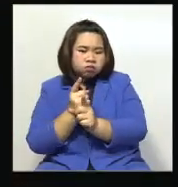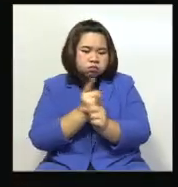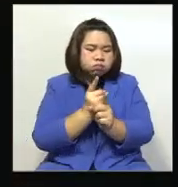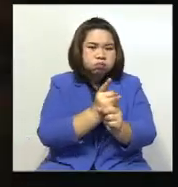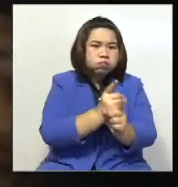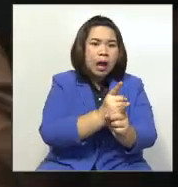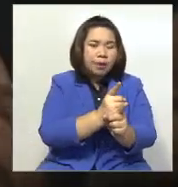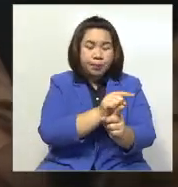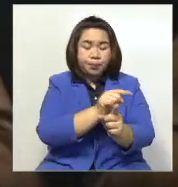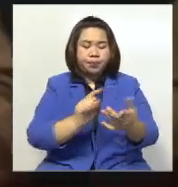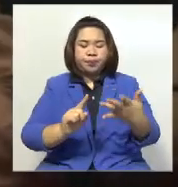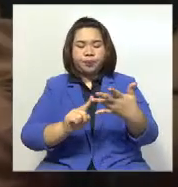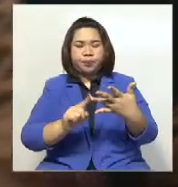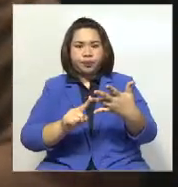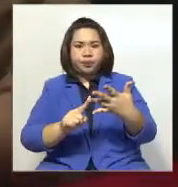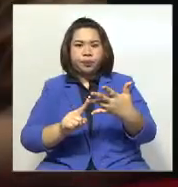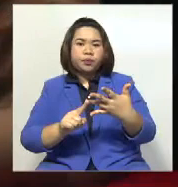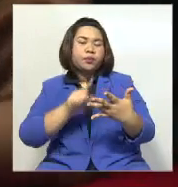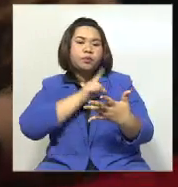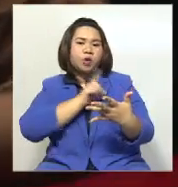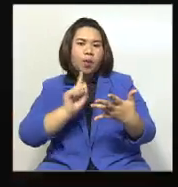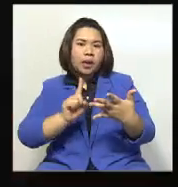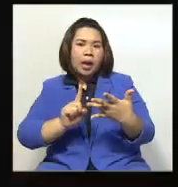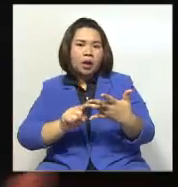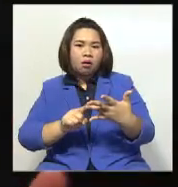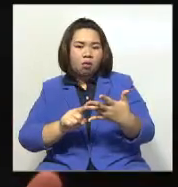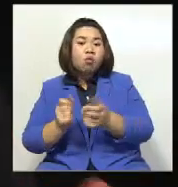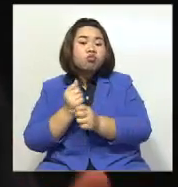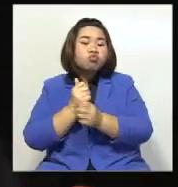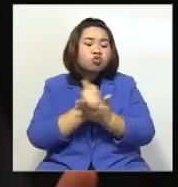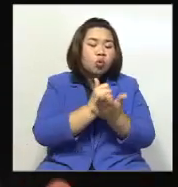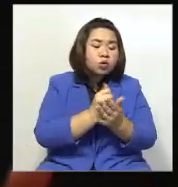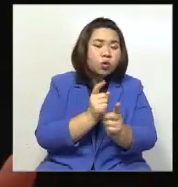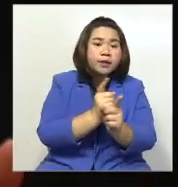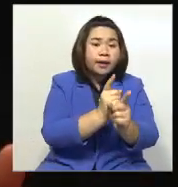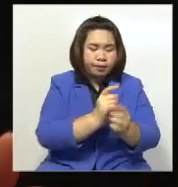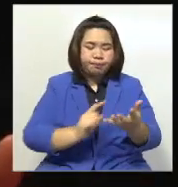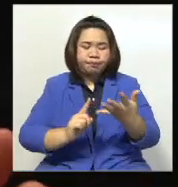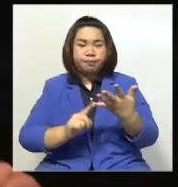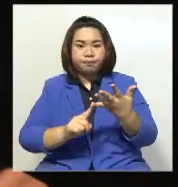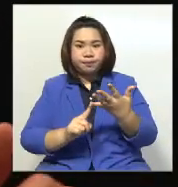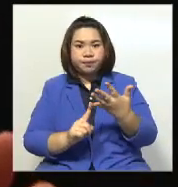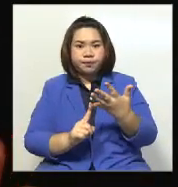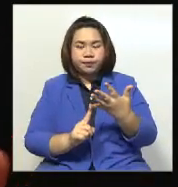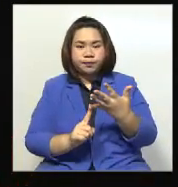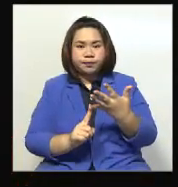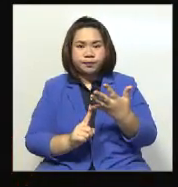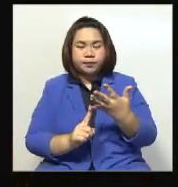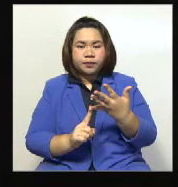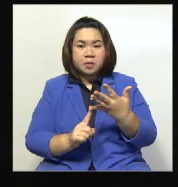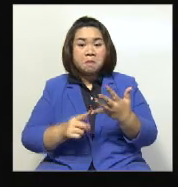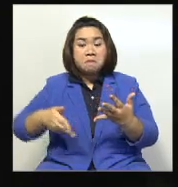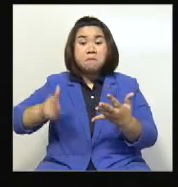สียชีวิตนายกฤษณะศรีสุขทำหน้าที่ช่วยเหลือในการสะกดรอยนายณรงค์วรินทรเวชหรือว่าบ่า